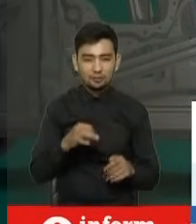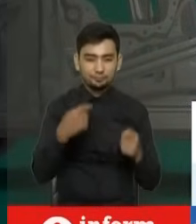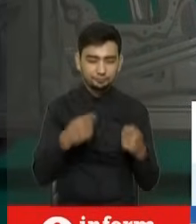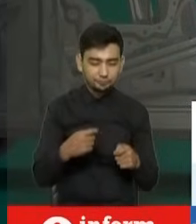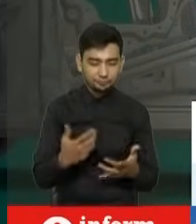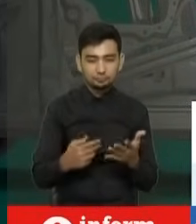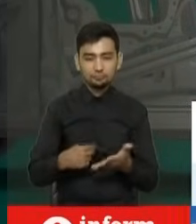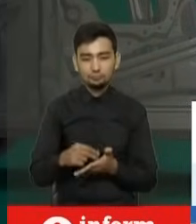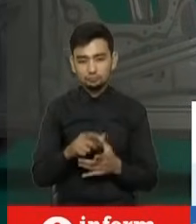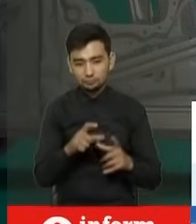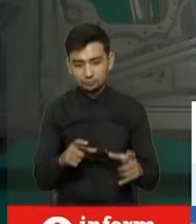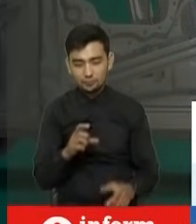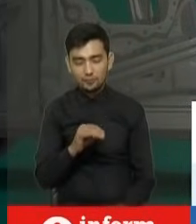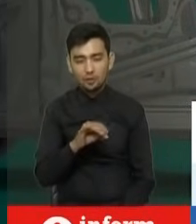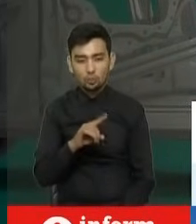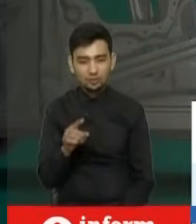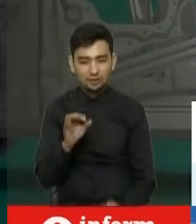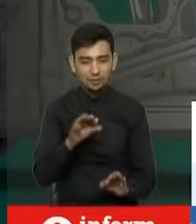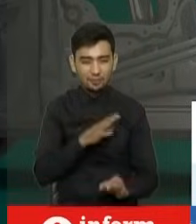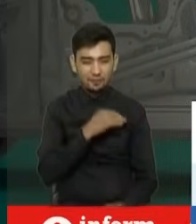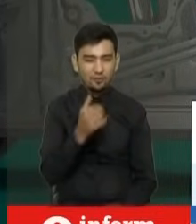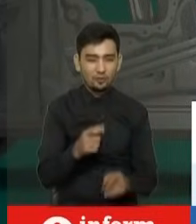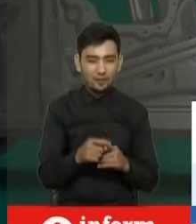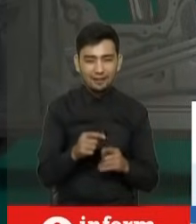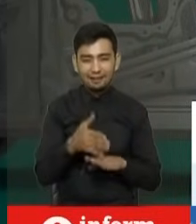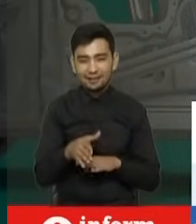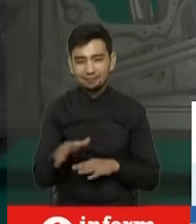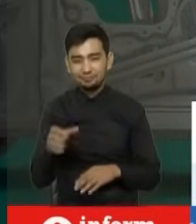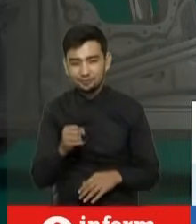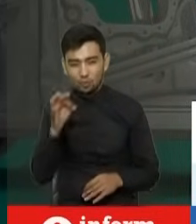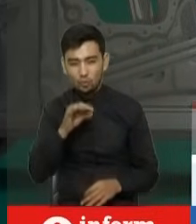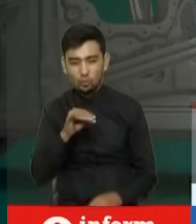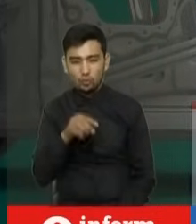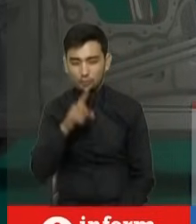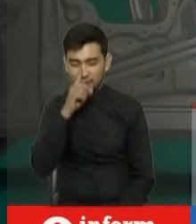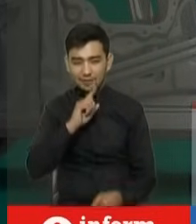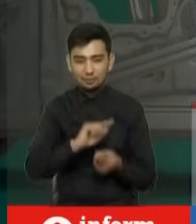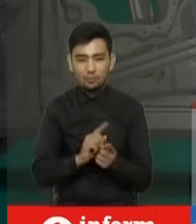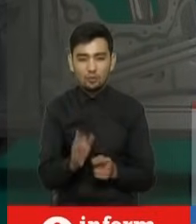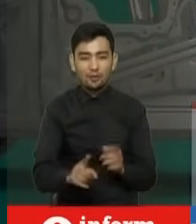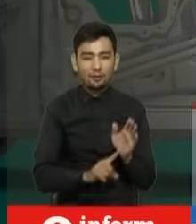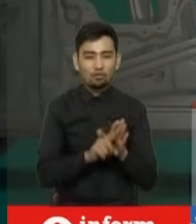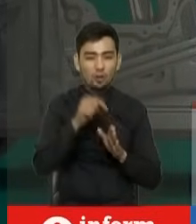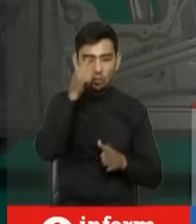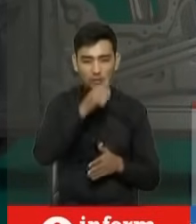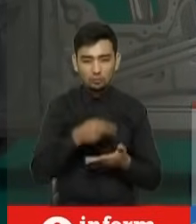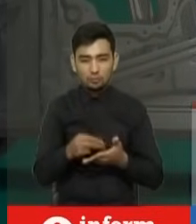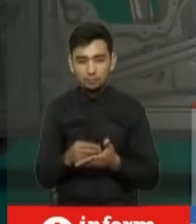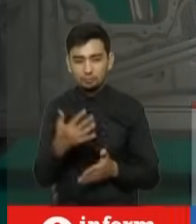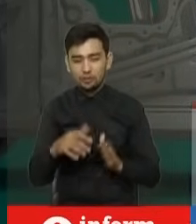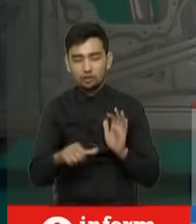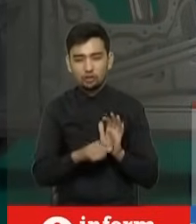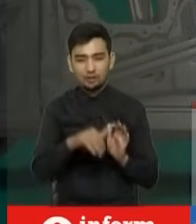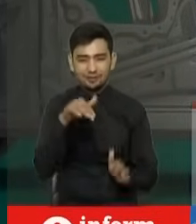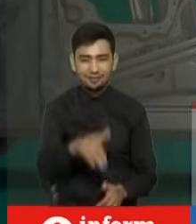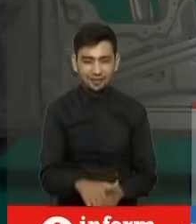покупателям, уверяют в Союзе. По их словам, условия получения кредита изменятся уже в июле. Всего с начала года произвели почти 56